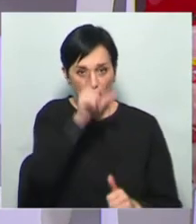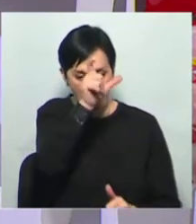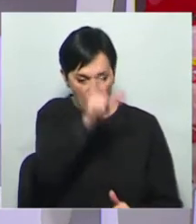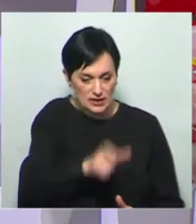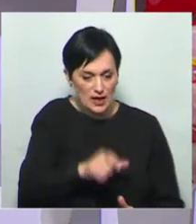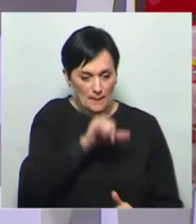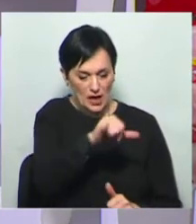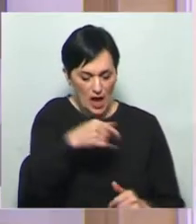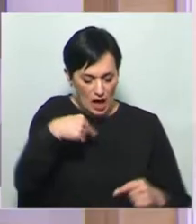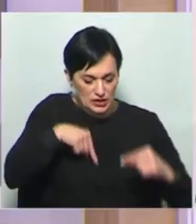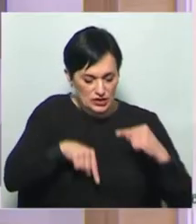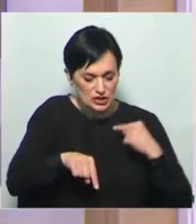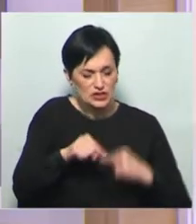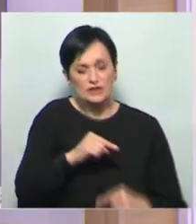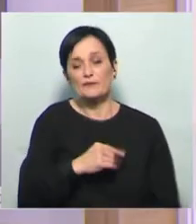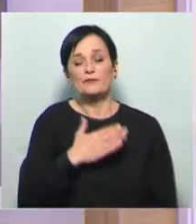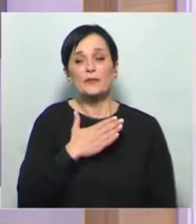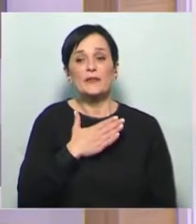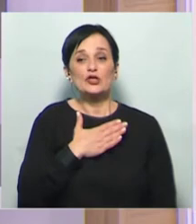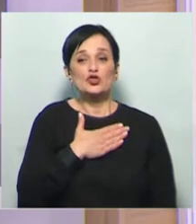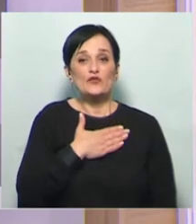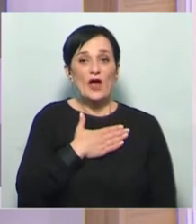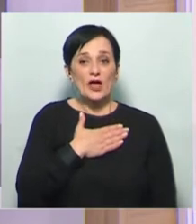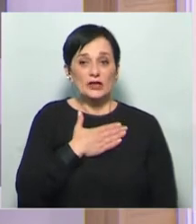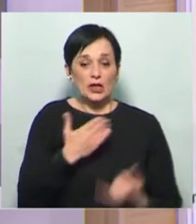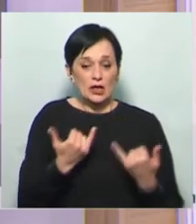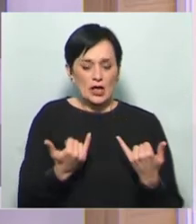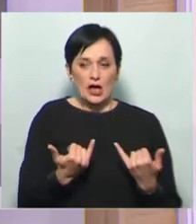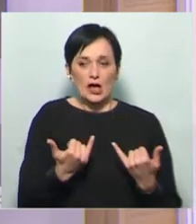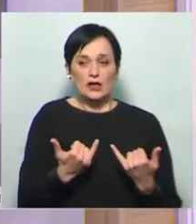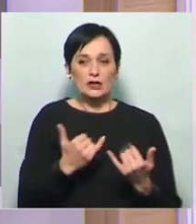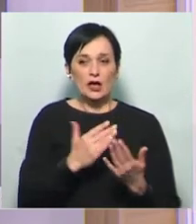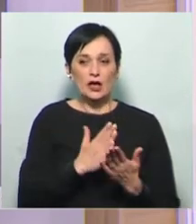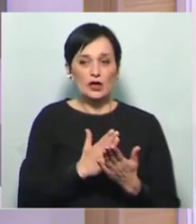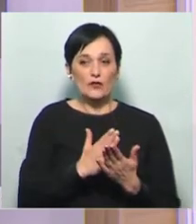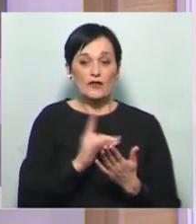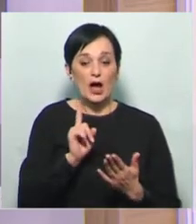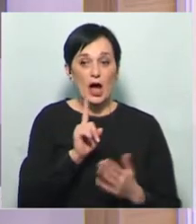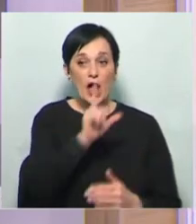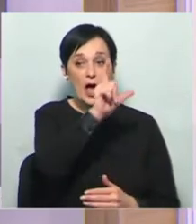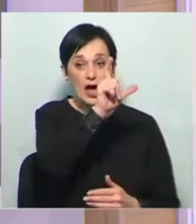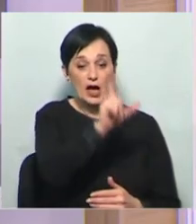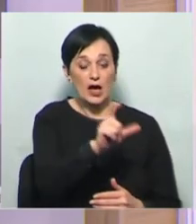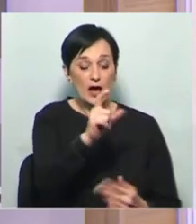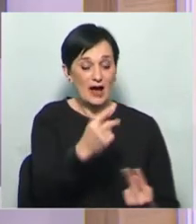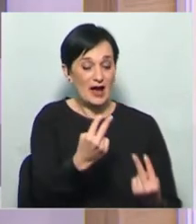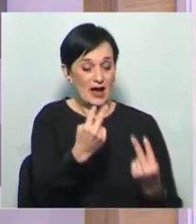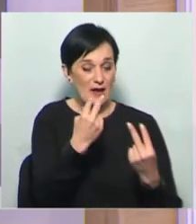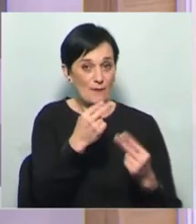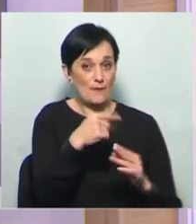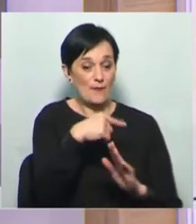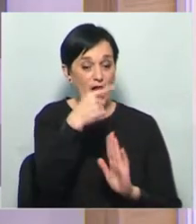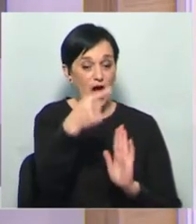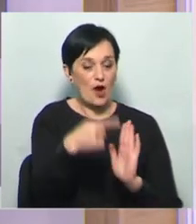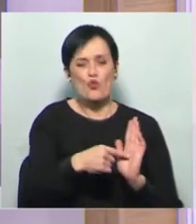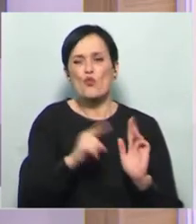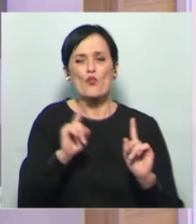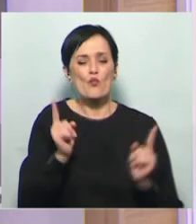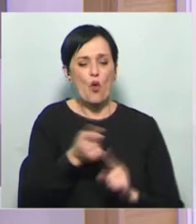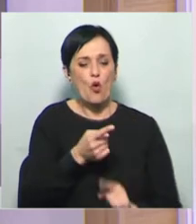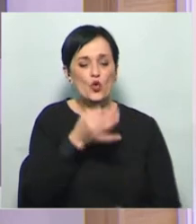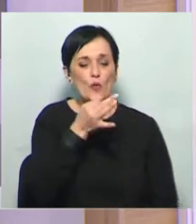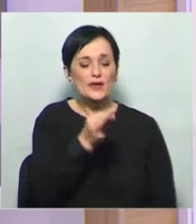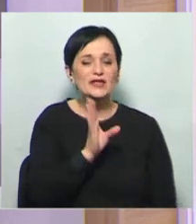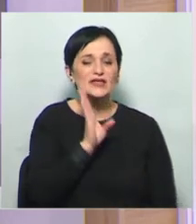ადამიანს. ჩვენ ახლა გვაქვს არ მოდით მაყურებელს უპასუხოთ და მოკლედ უპასუხოთ